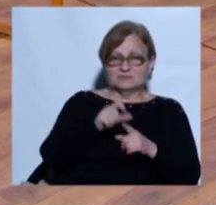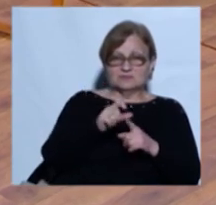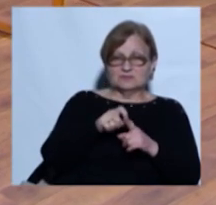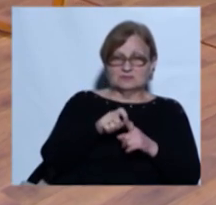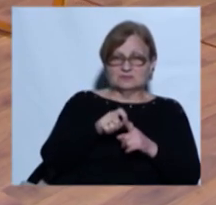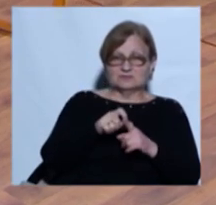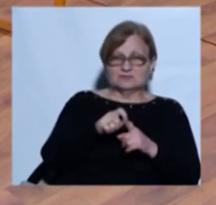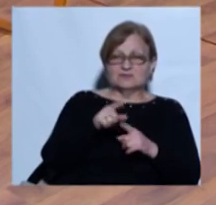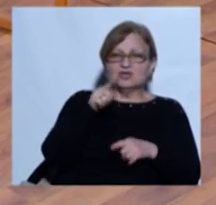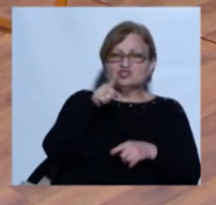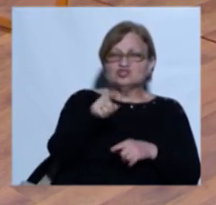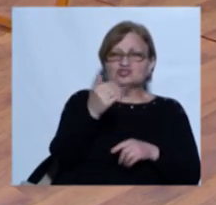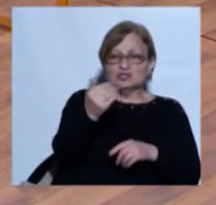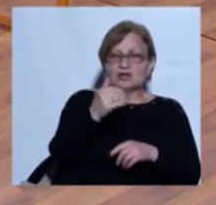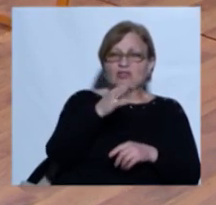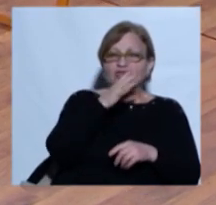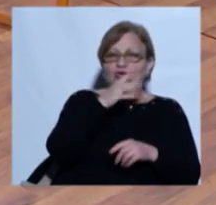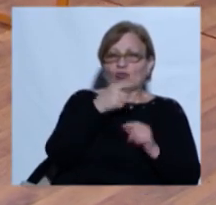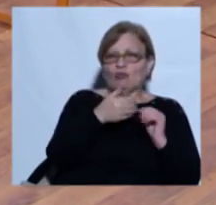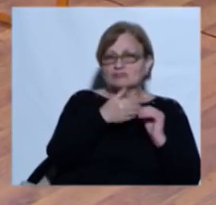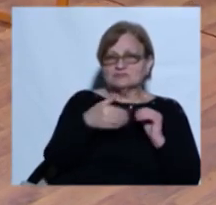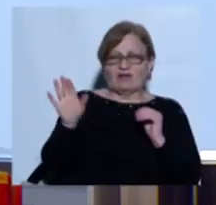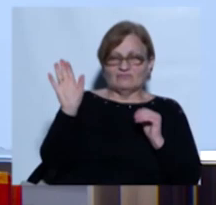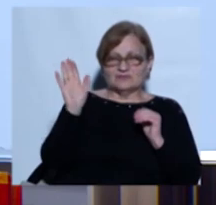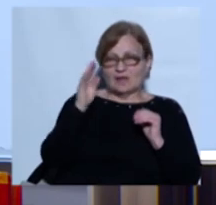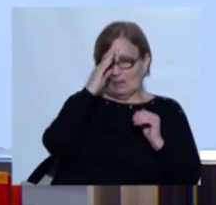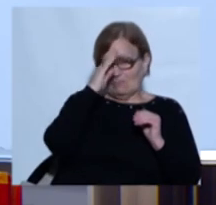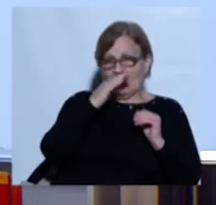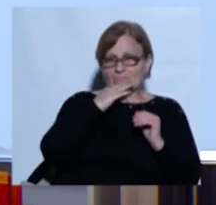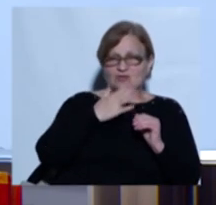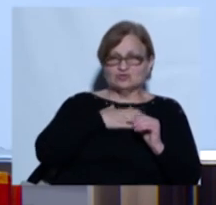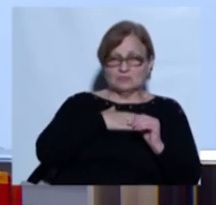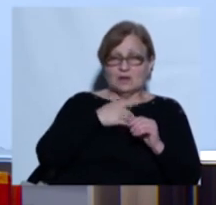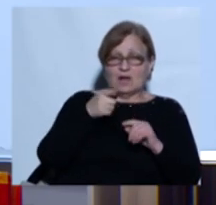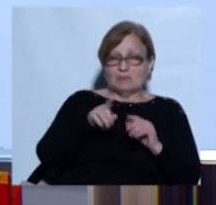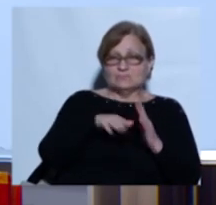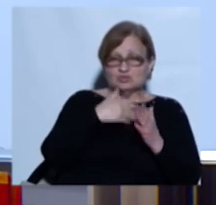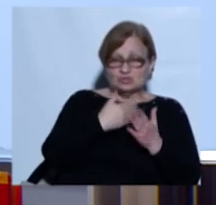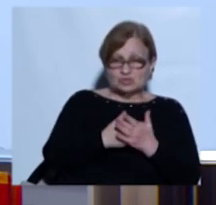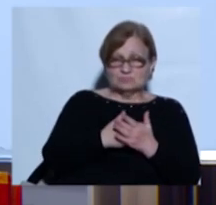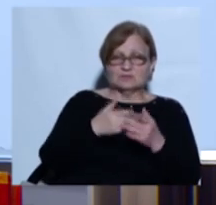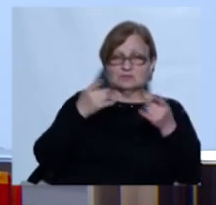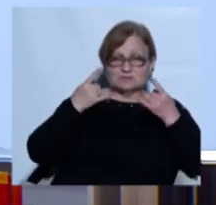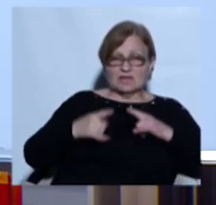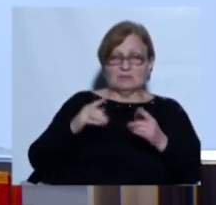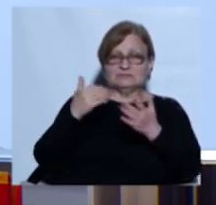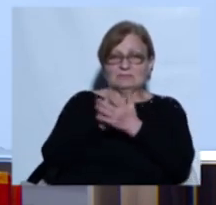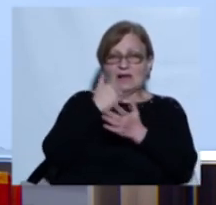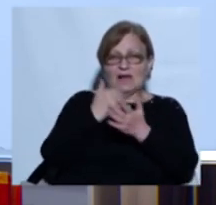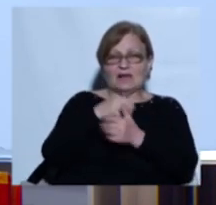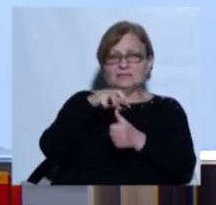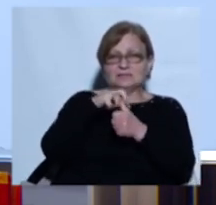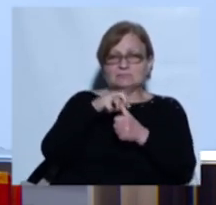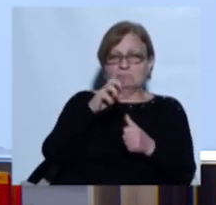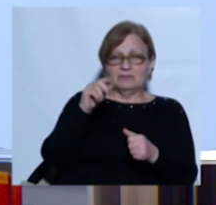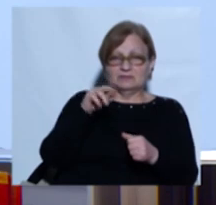შენი დრო წავიდა, მამა ჩემო. აი ამის შემდეგ ოლიმპოს მთაზე ახალი ბელადი დაიბადება და იცით რა